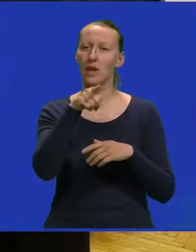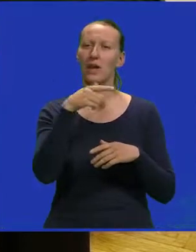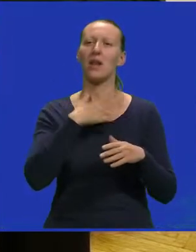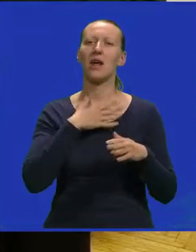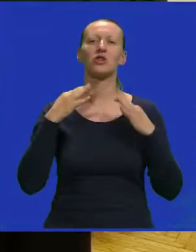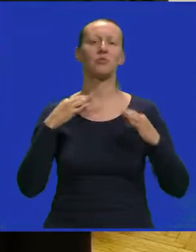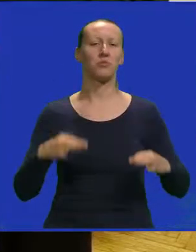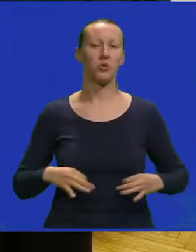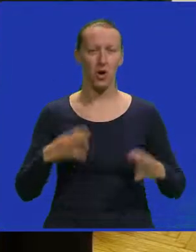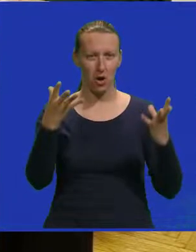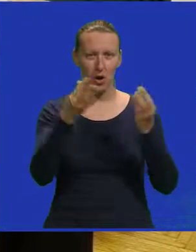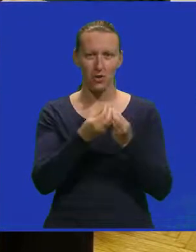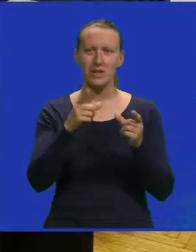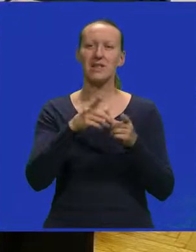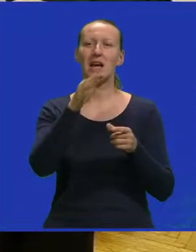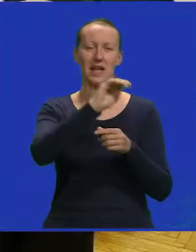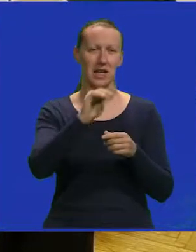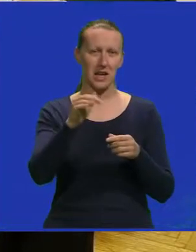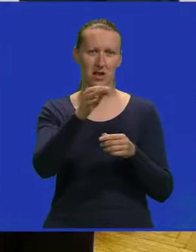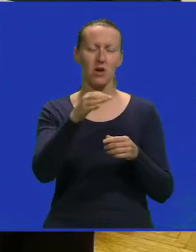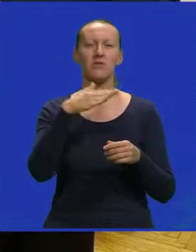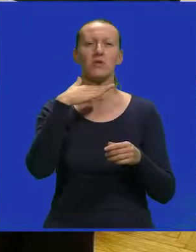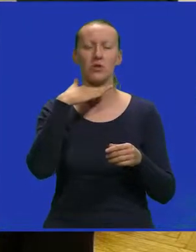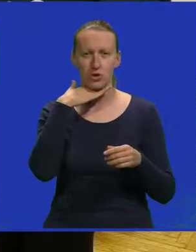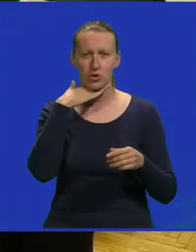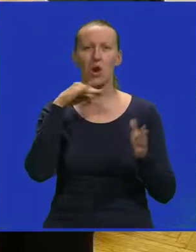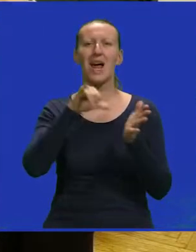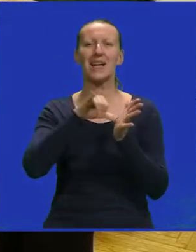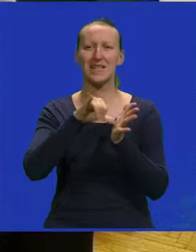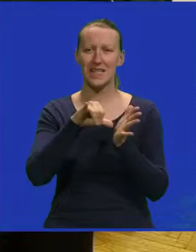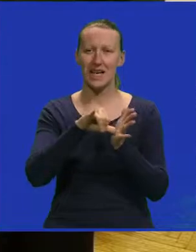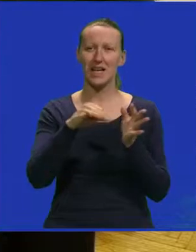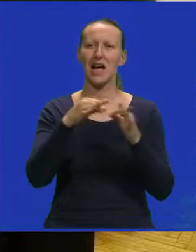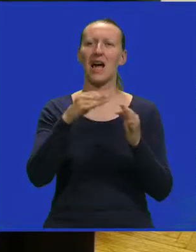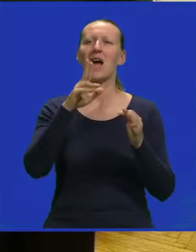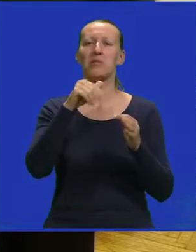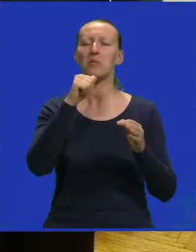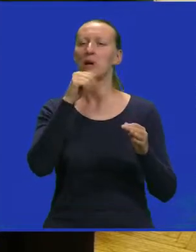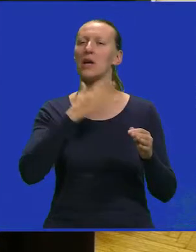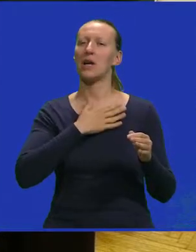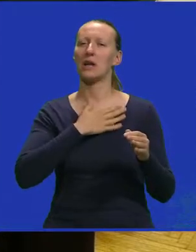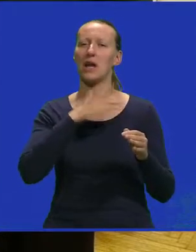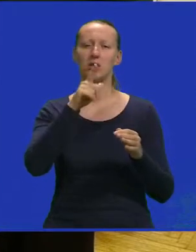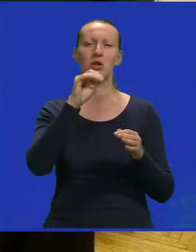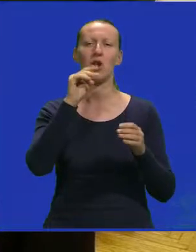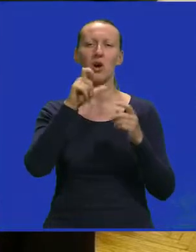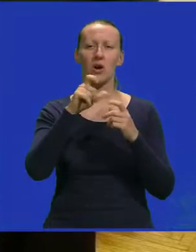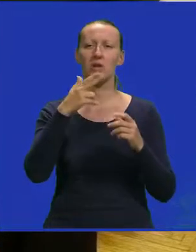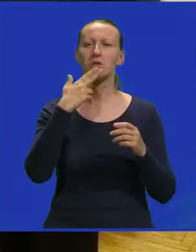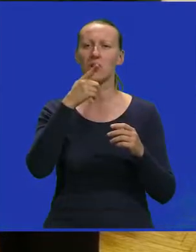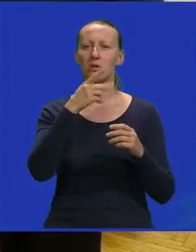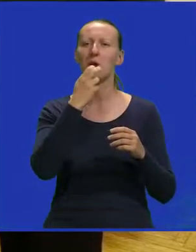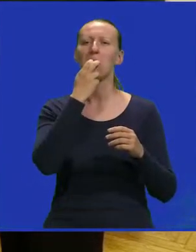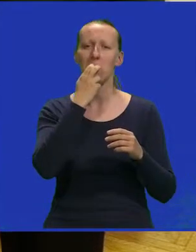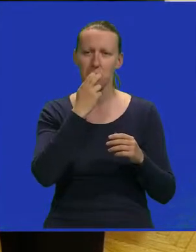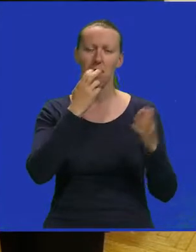naša profesorica sa učenicima osnovne škole Centar, a imamo i našu Loris kad će